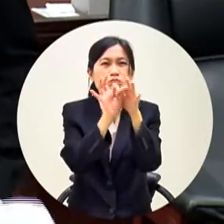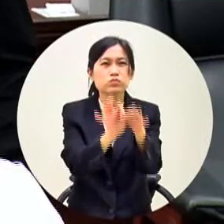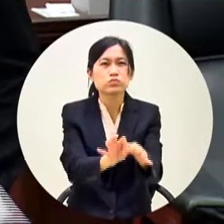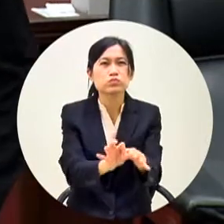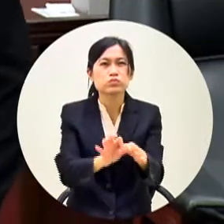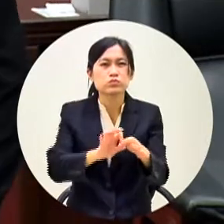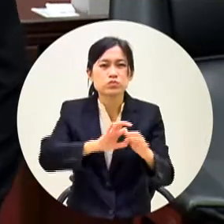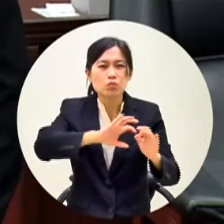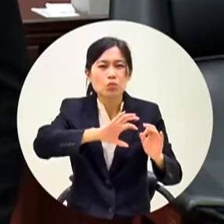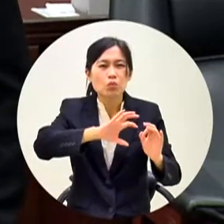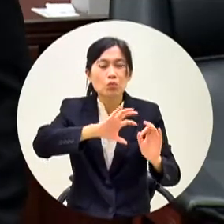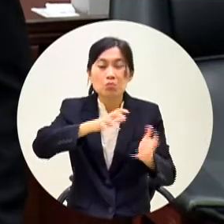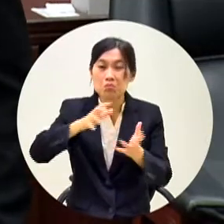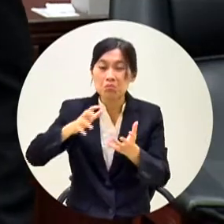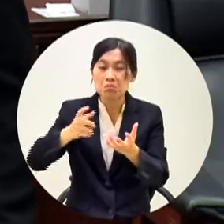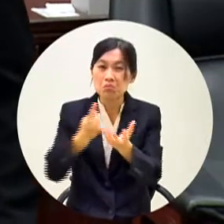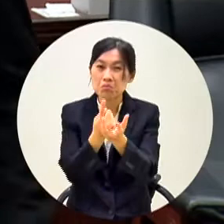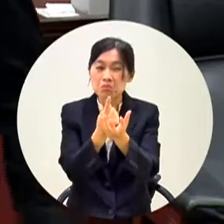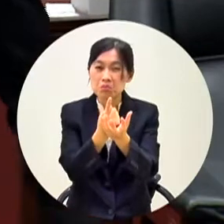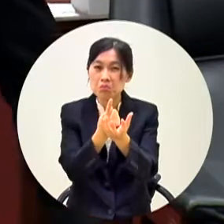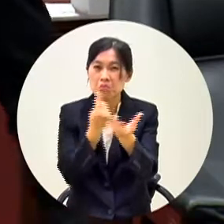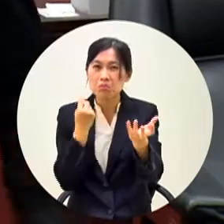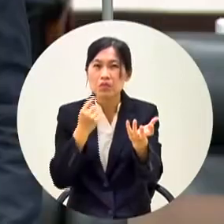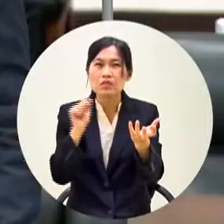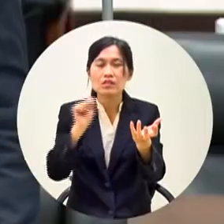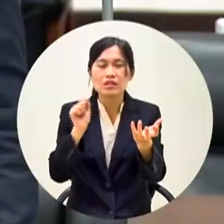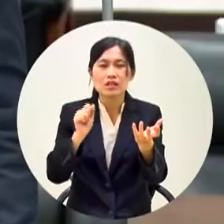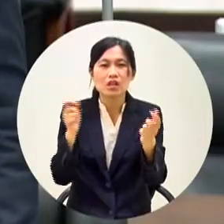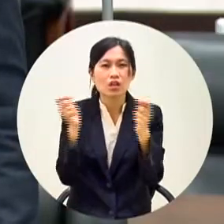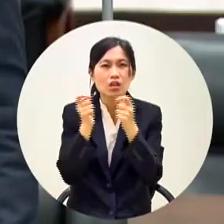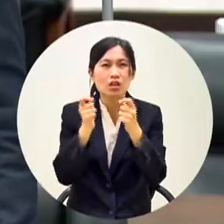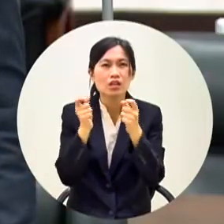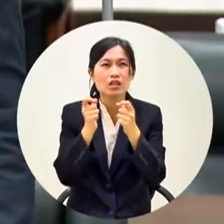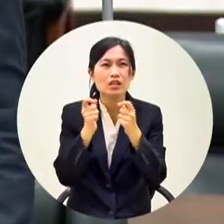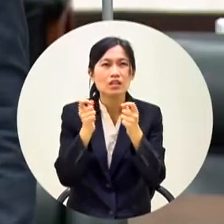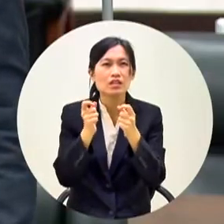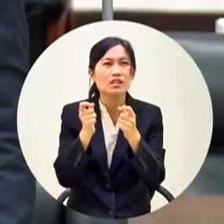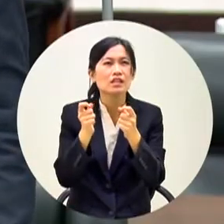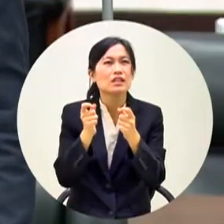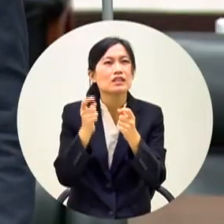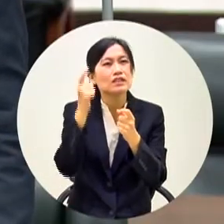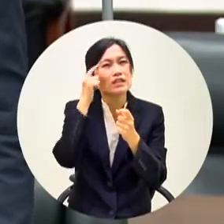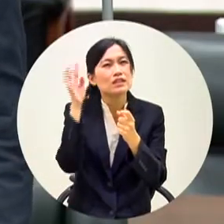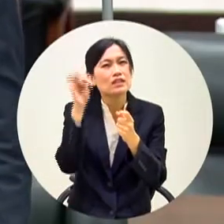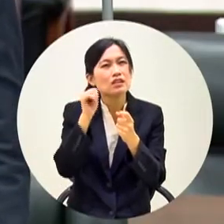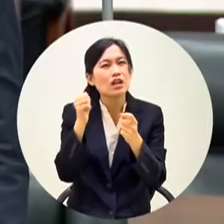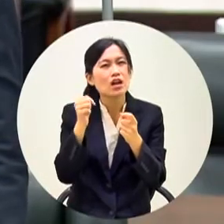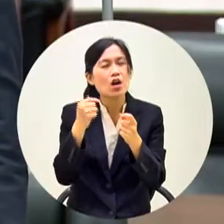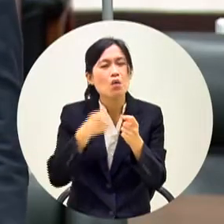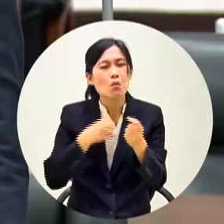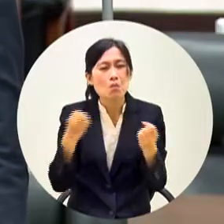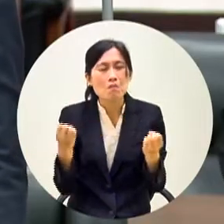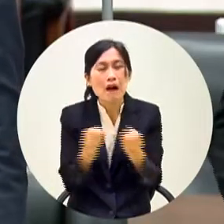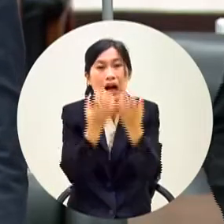务以外。那这几天其实在高雄我们有发生了一个很让人家不舍也是全台湾人暖心的故